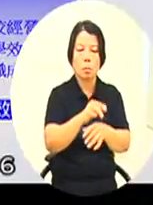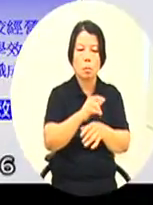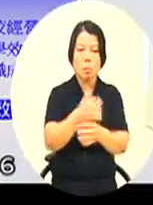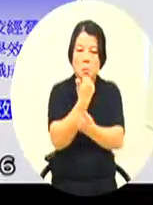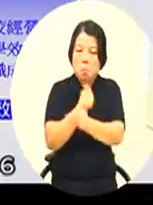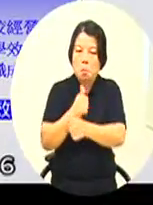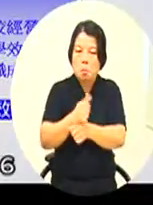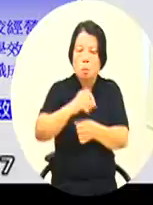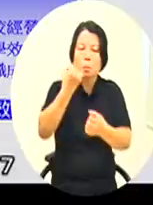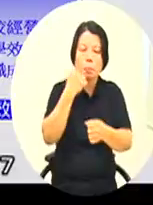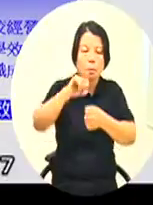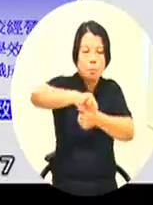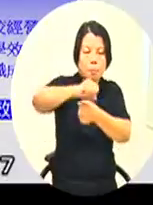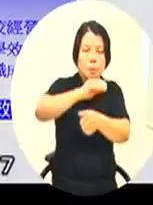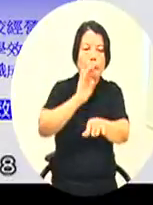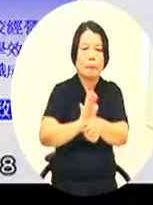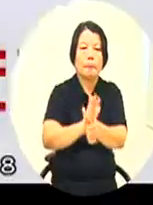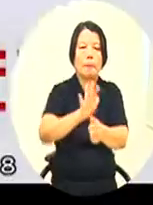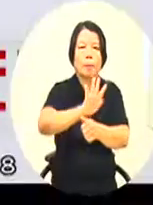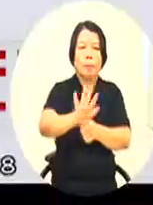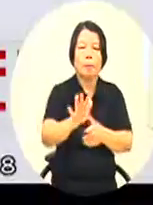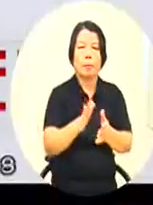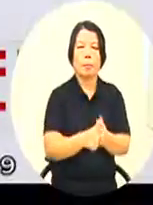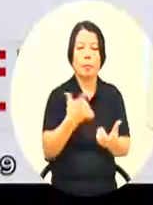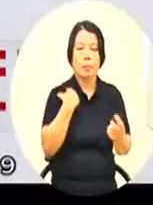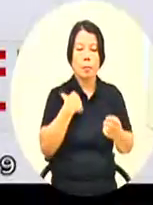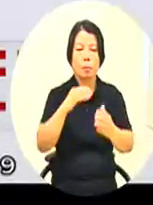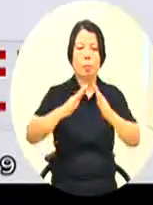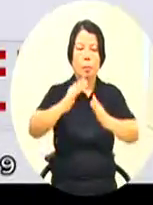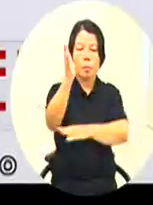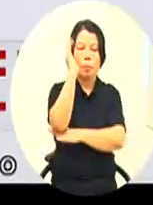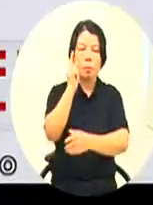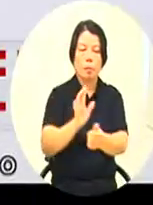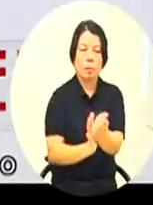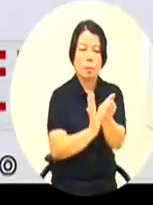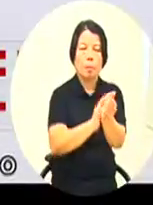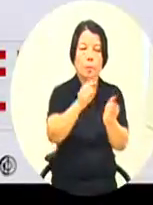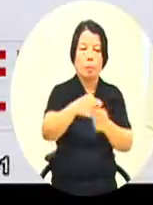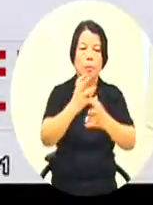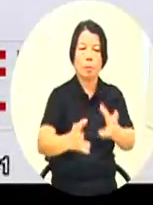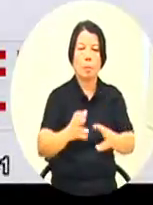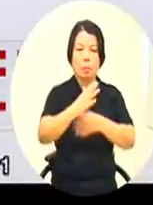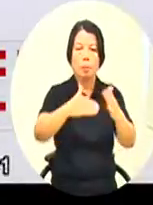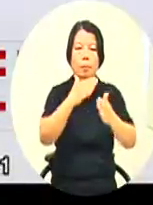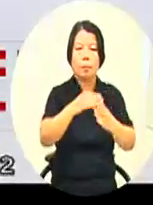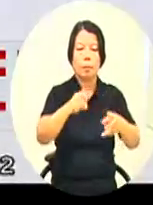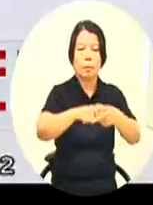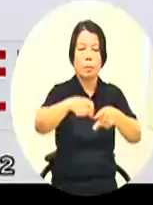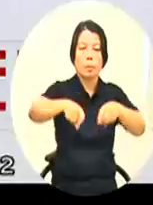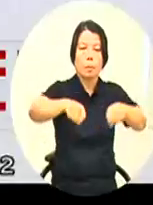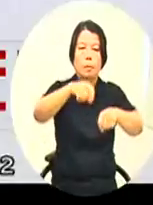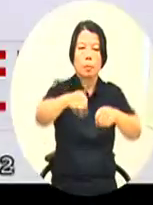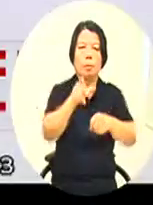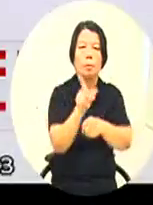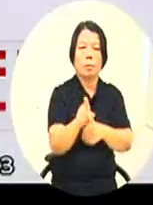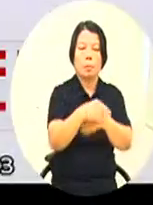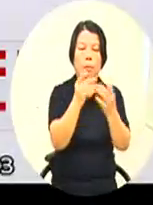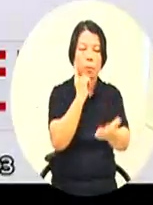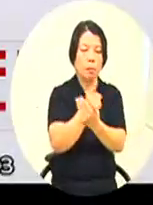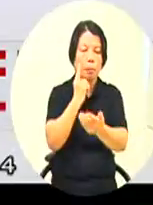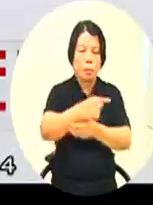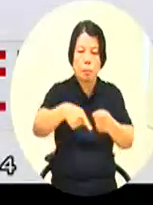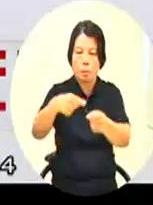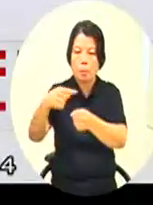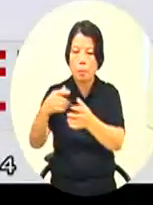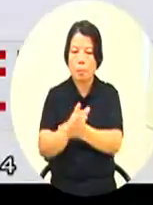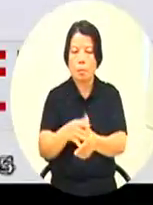能会有很好的效益。那另外我们也在市府的支持之下成立了校园的工程科，因为其实我们每年处理的这